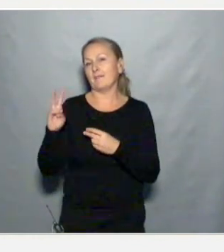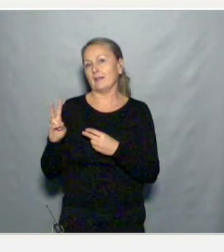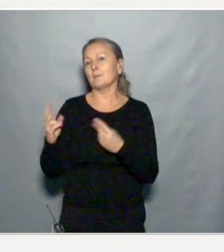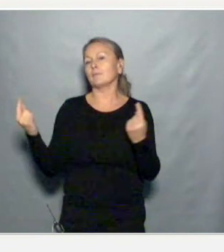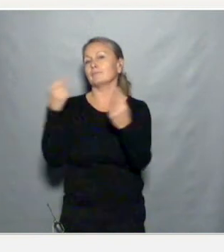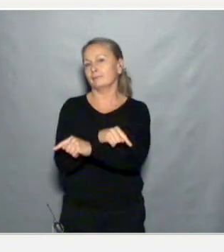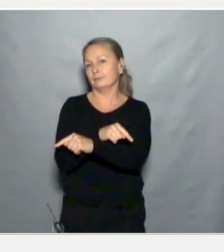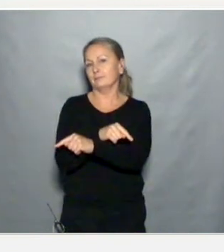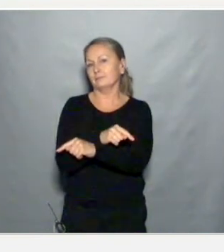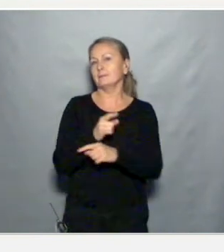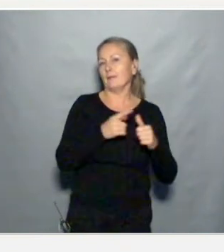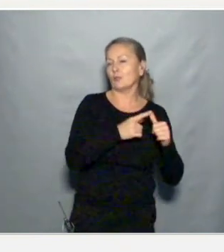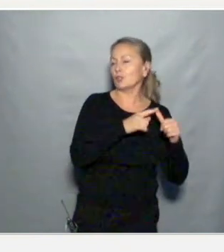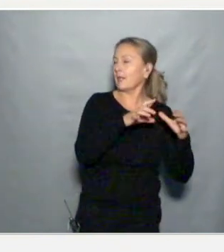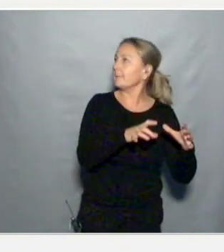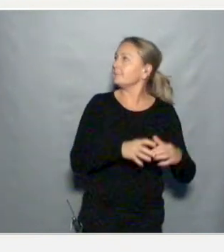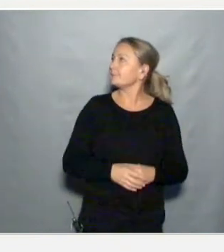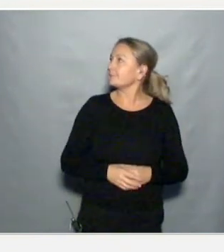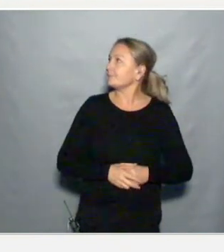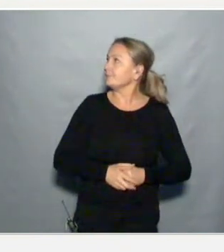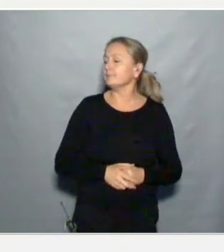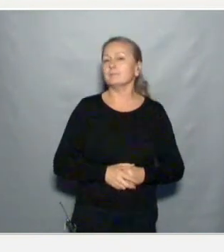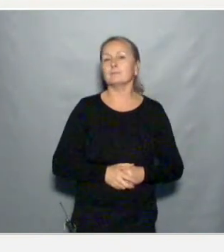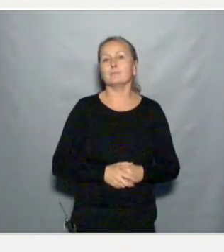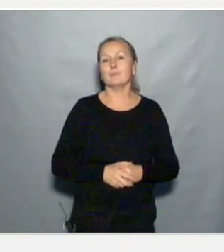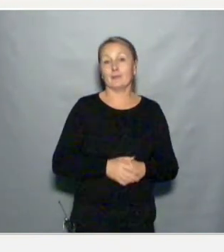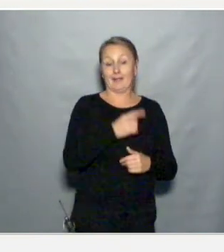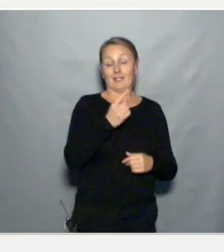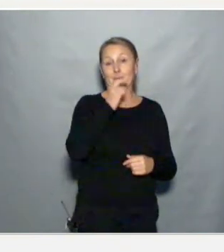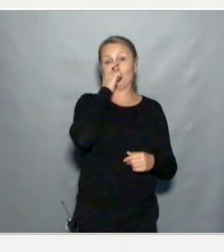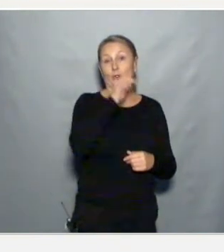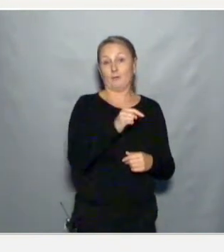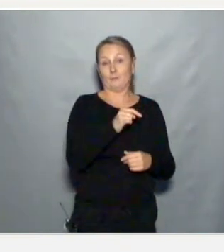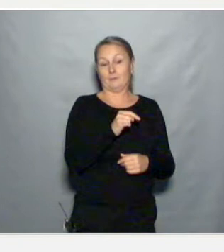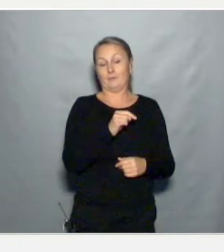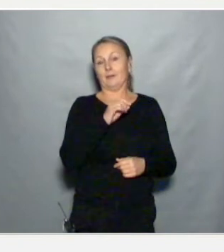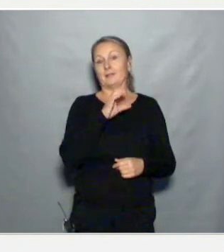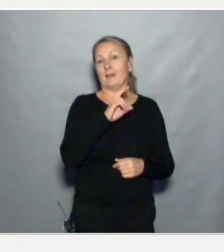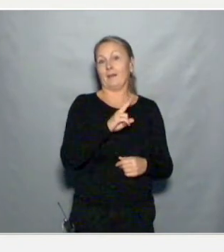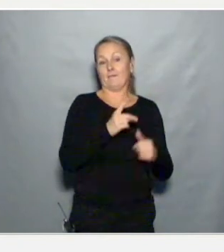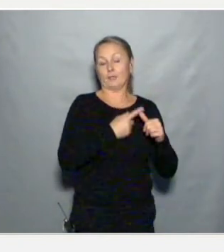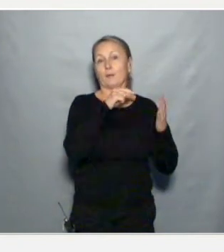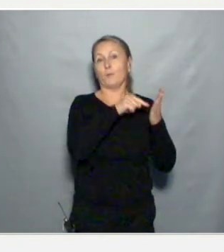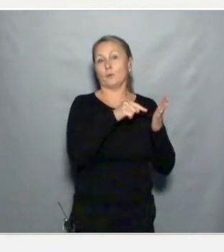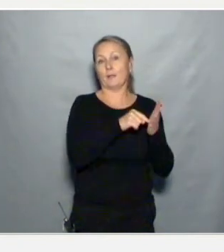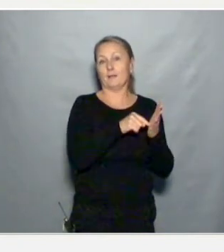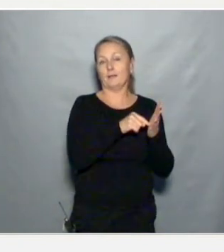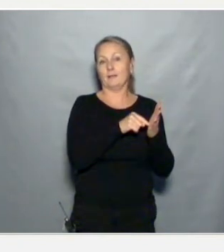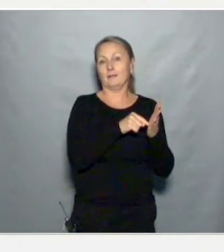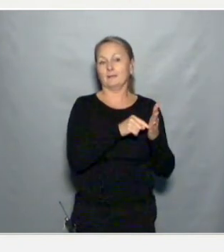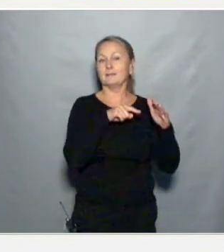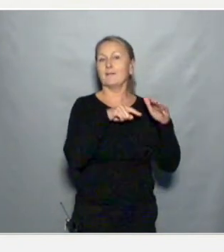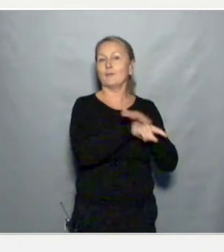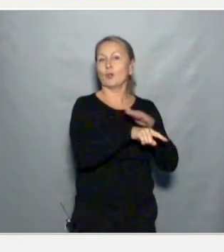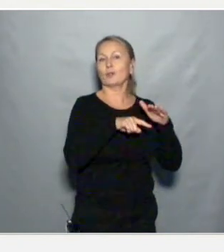kontrast till det här. Det enda som jag är stolt över på det här CV:et, det är första punkten. Det är flykten från